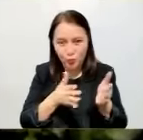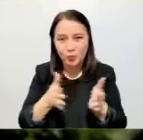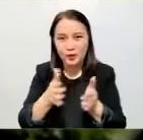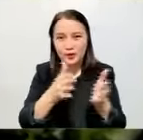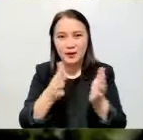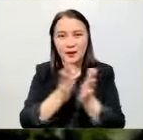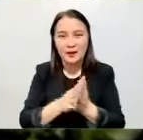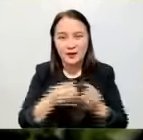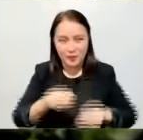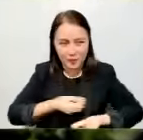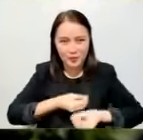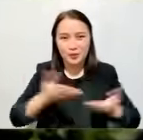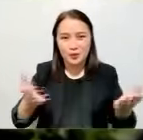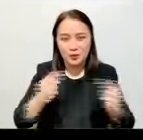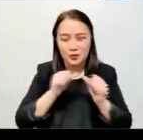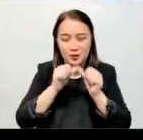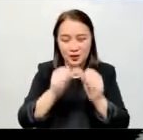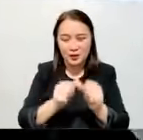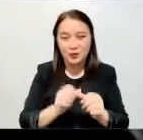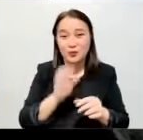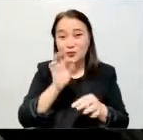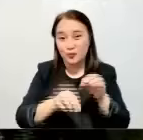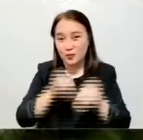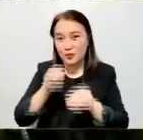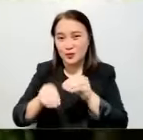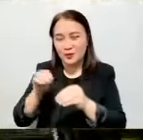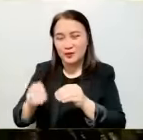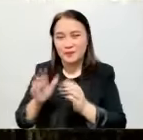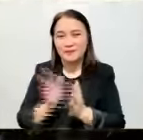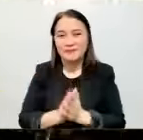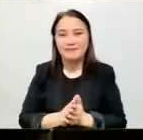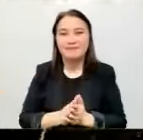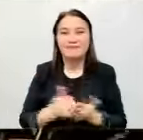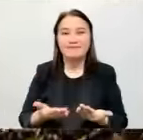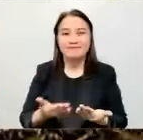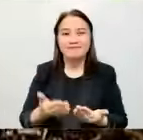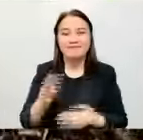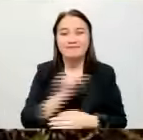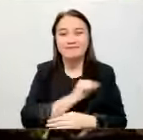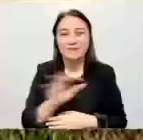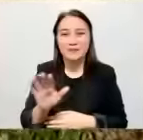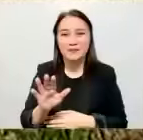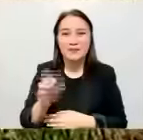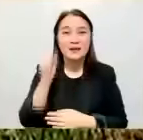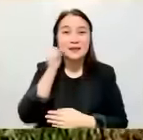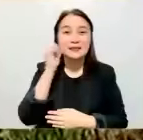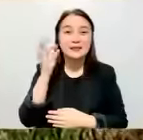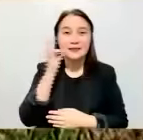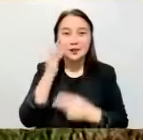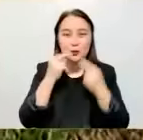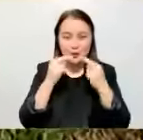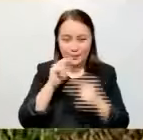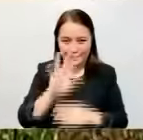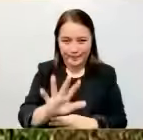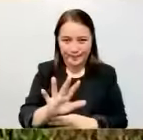na makapagtanim sa gitna ng El Nino. Nagbabalita mula sa frontline, Shaila Francisco, News